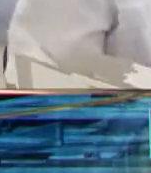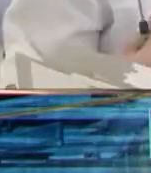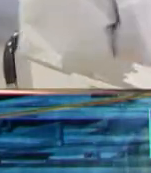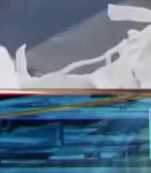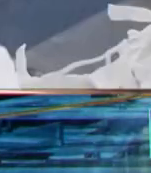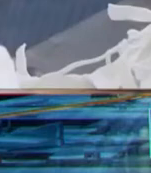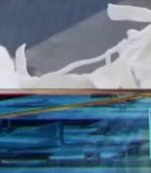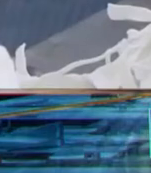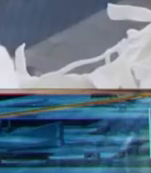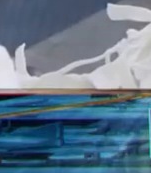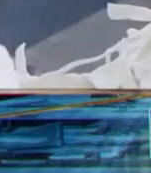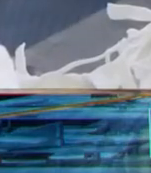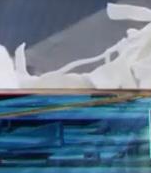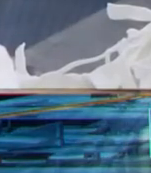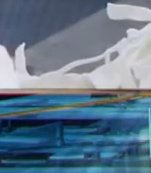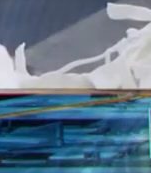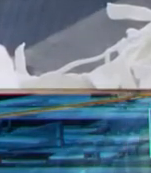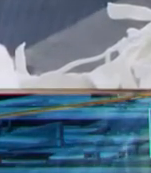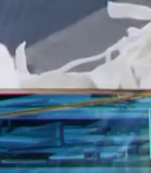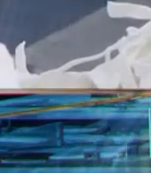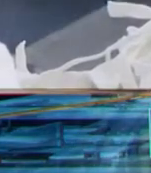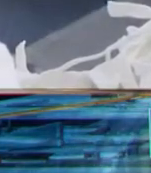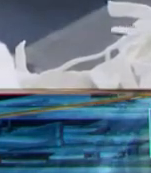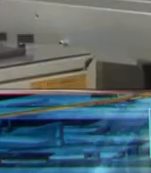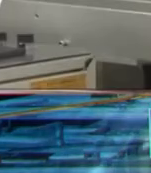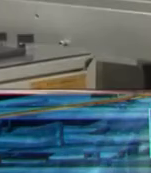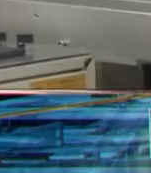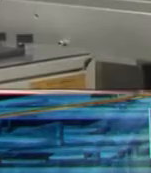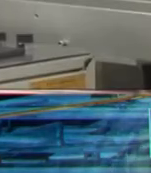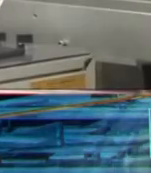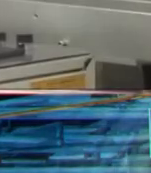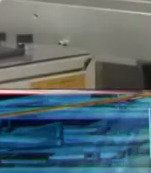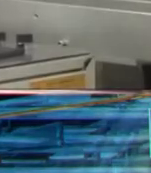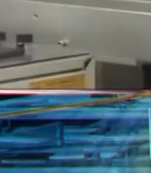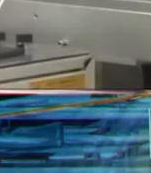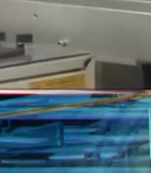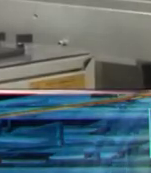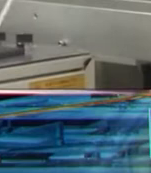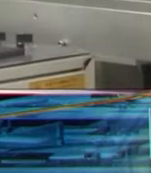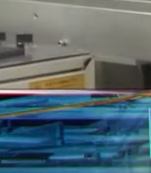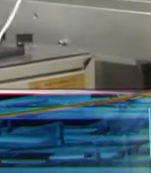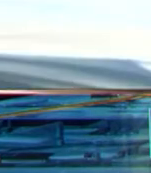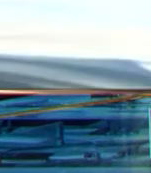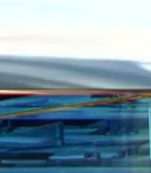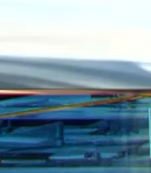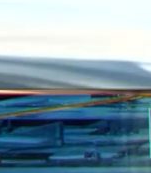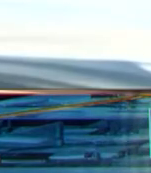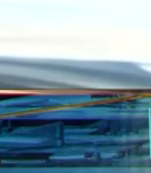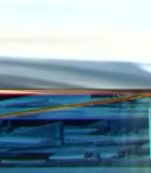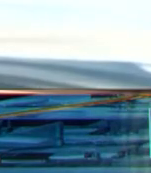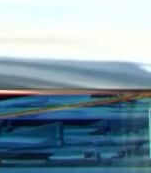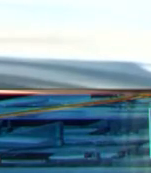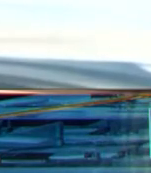Қазақстанда коронавирустан қауіп жоқ, үкімет мәлімдеді. Әйтсе де сақтықта қорлық жоқ. Елдегі 4 фарм компания